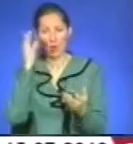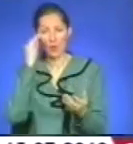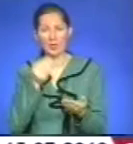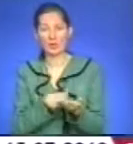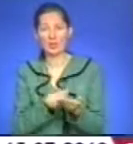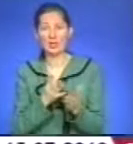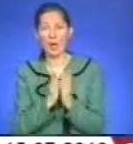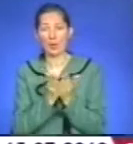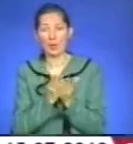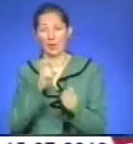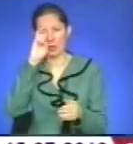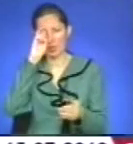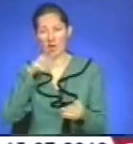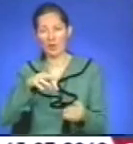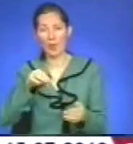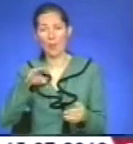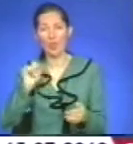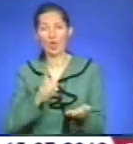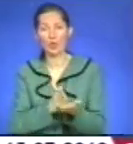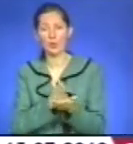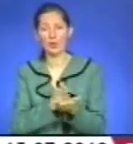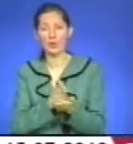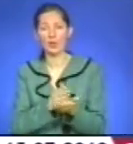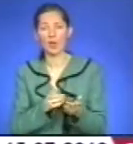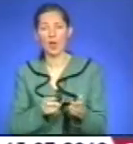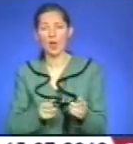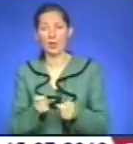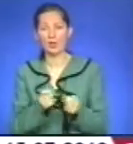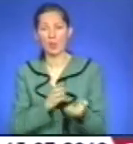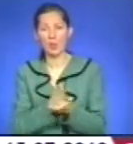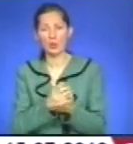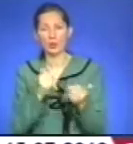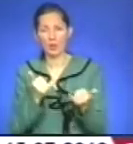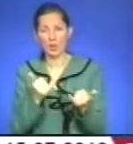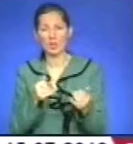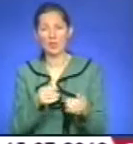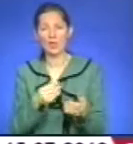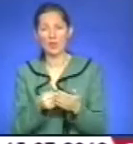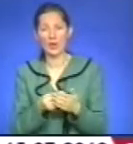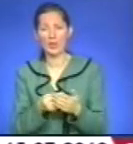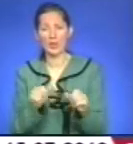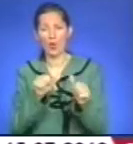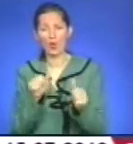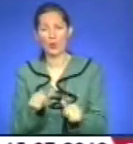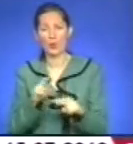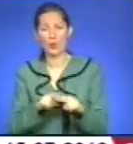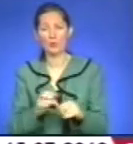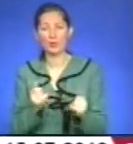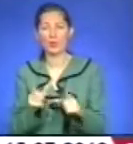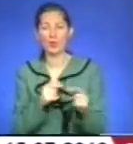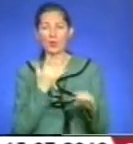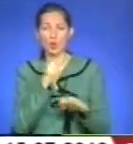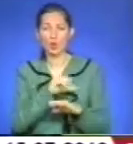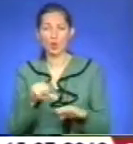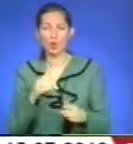державного мита та адміністративних послуг. На даний час вартість оформлення паспорту для виїзду за кордон